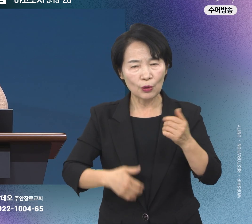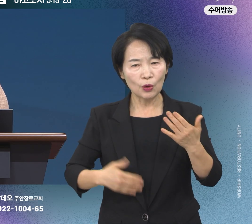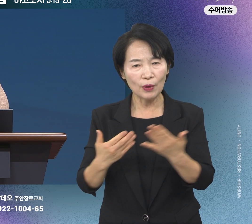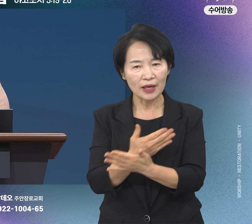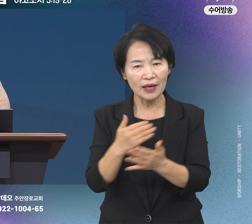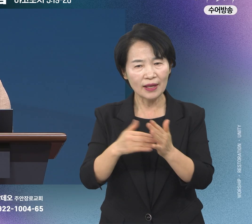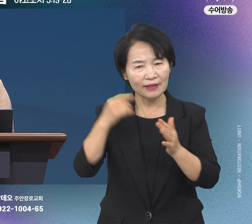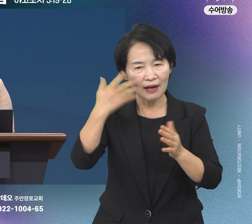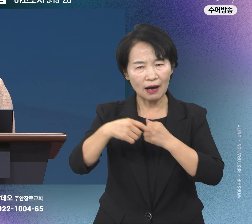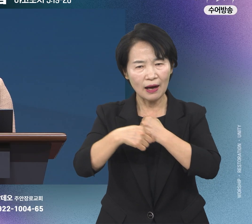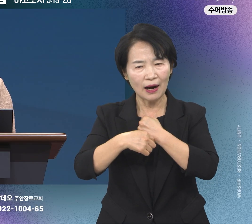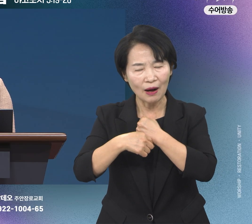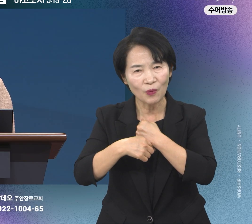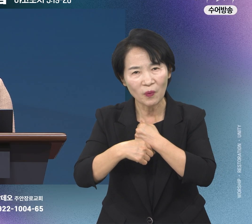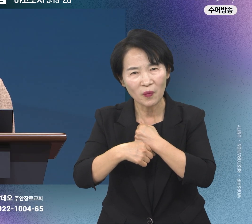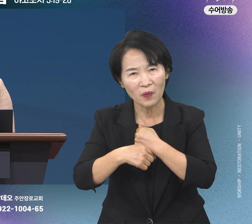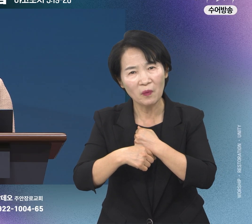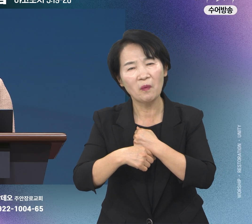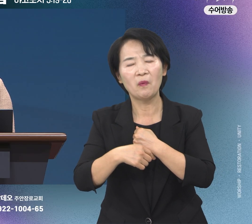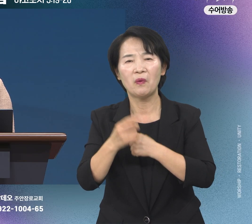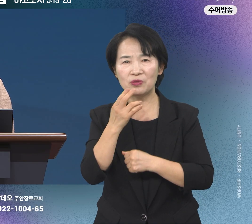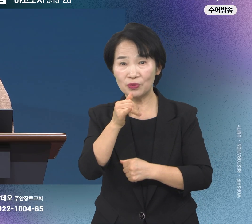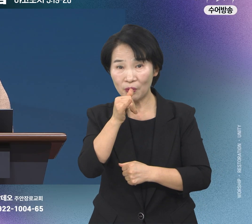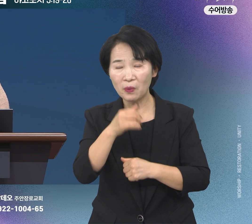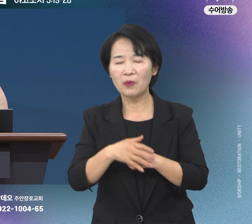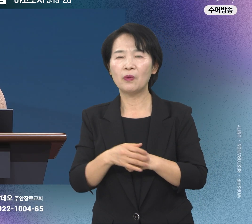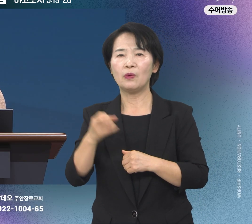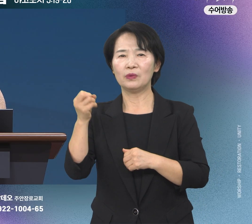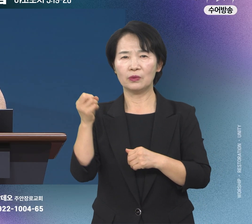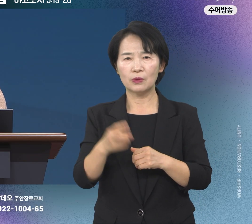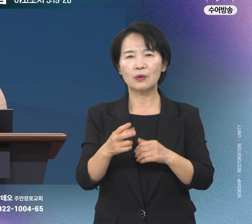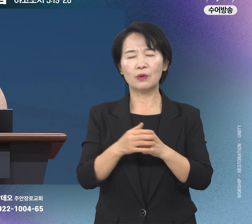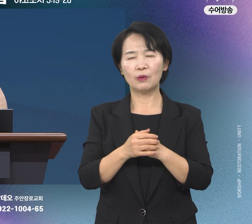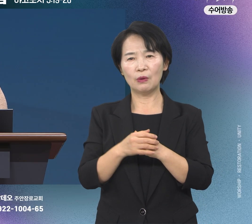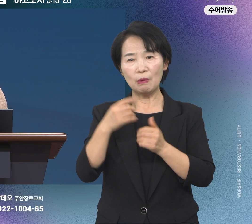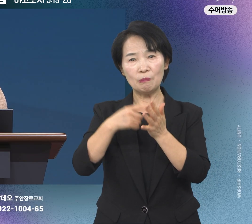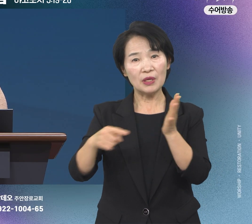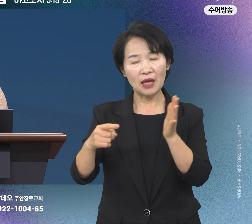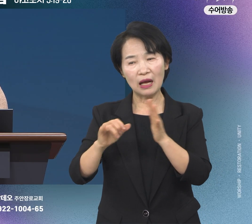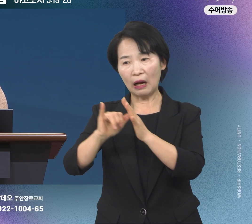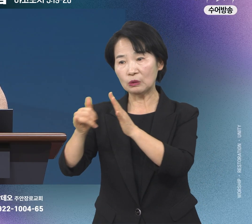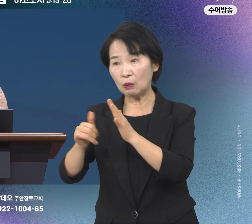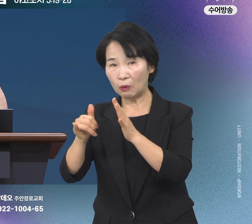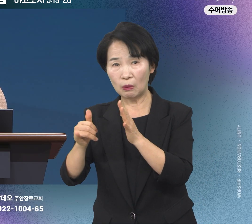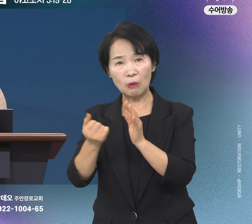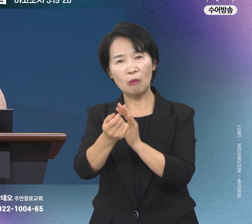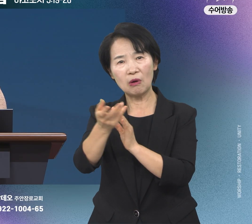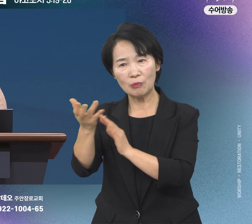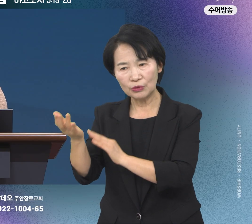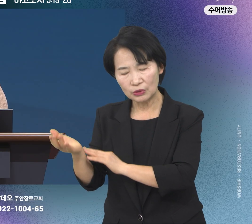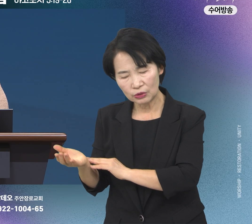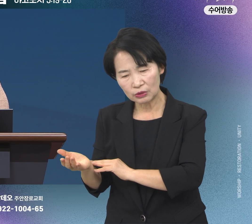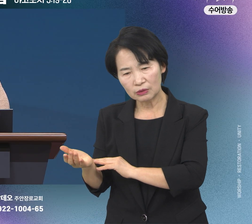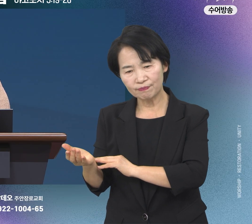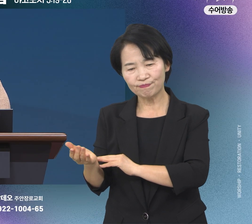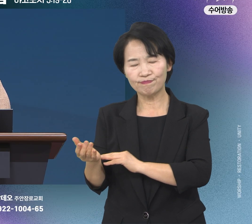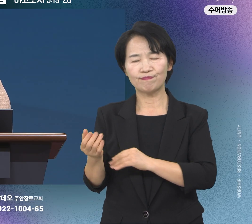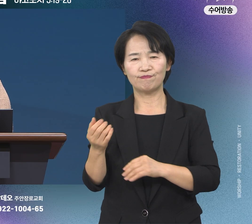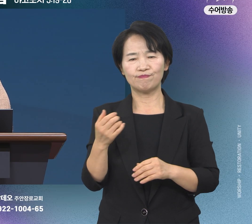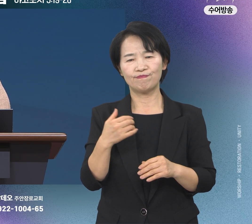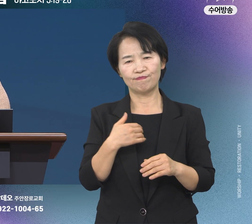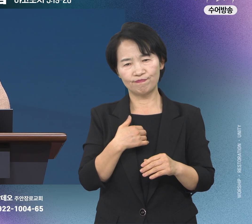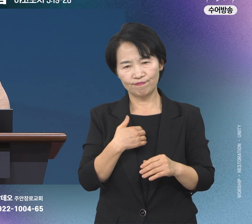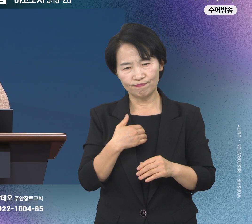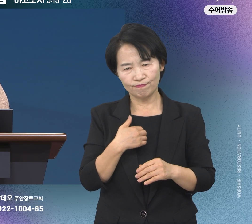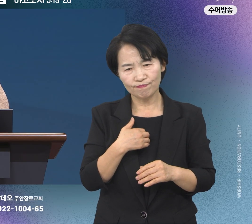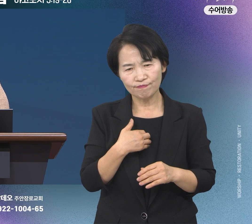공격적으로 이야기를 한다던가, 또는 이제 다른 신천지에 피해를 입으신 가족분들께는 제 이야기가 혹여나 상처를